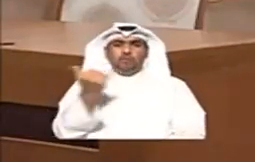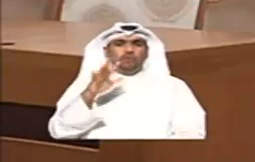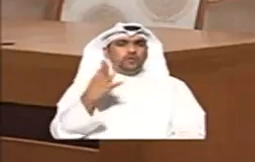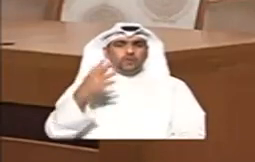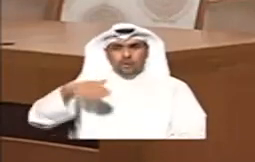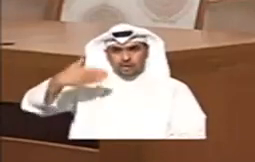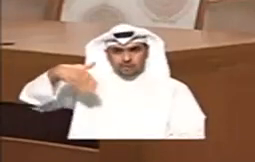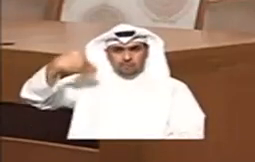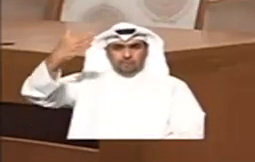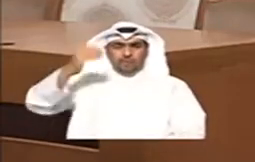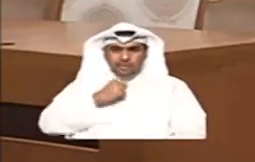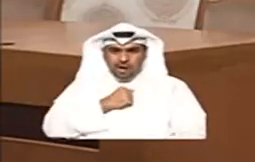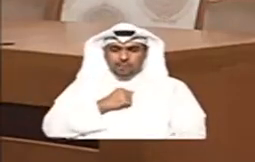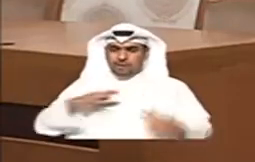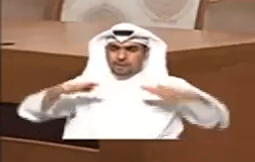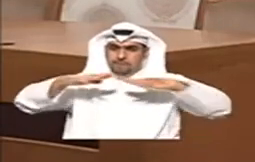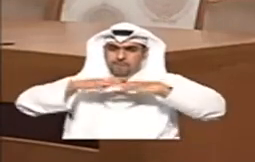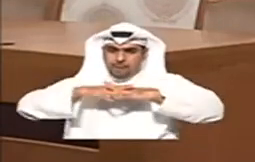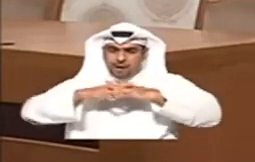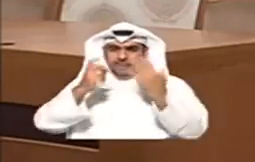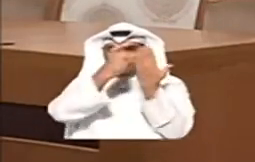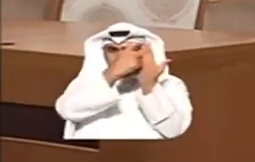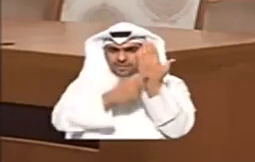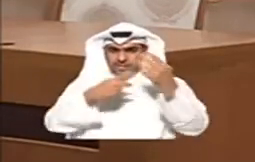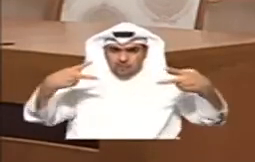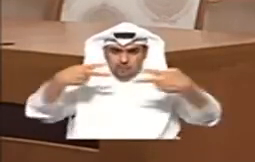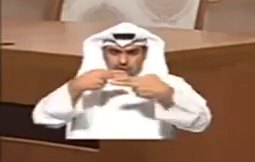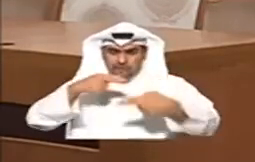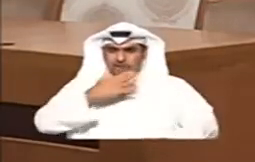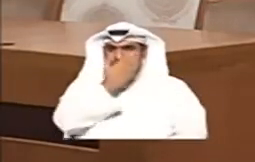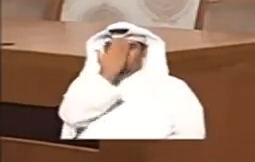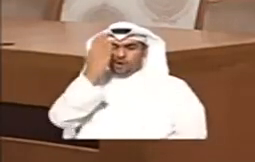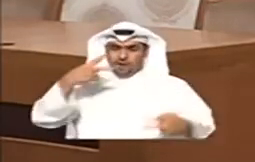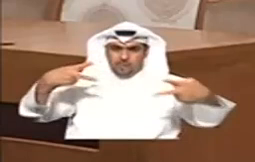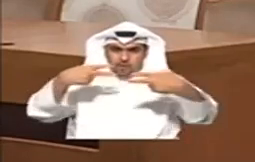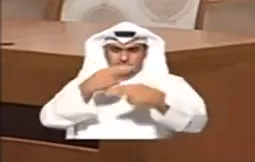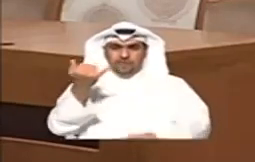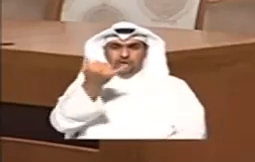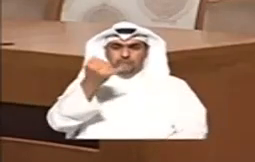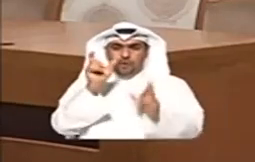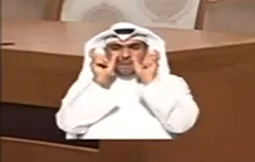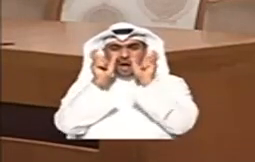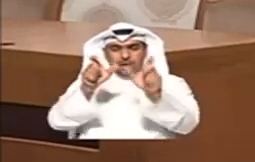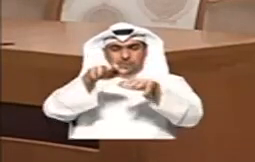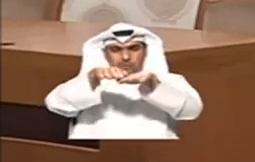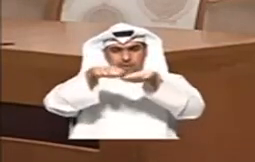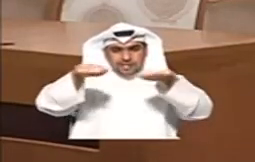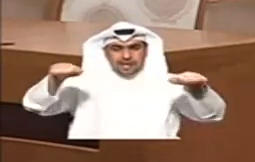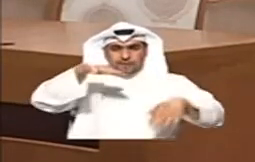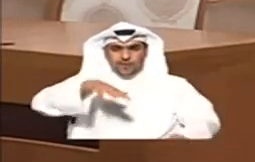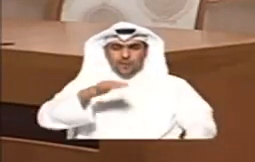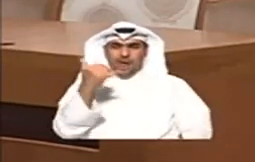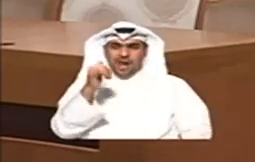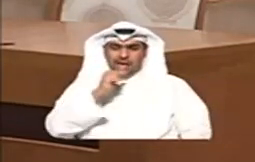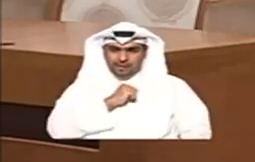التدابير الرامية إلى مكافحة الفساد والإرهاب بما يحقق الأمن والاستقرار في المنطقة من جديد. من مقر